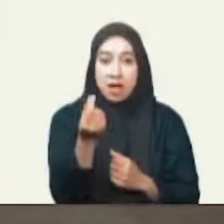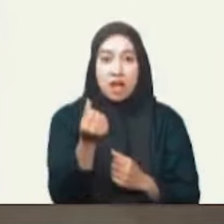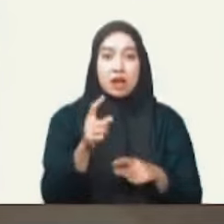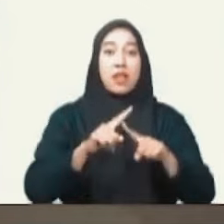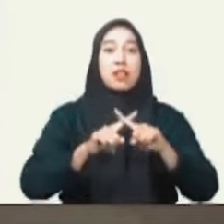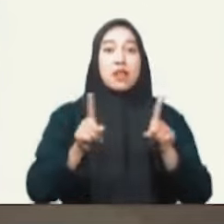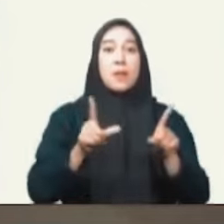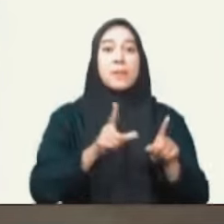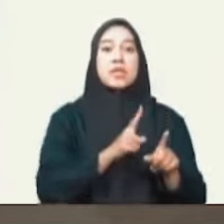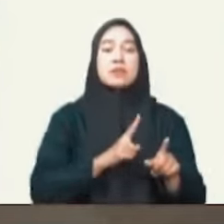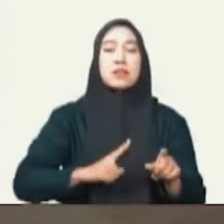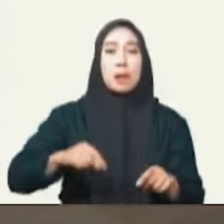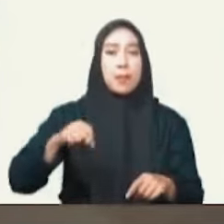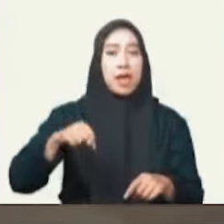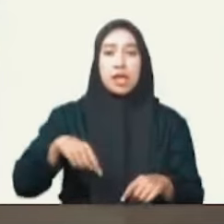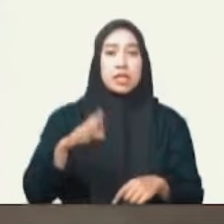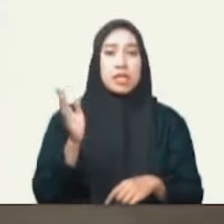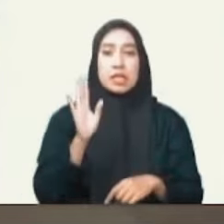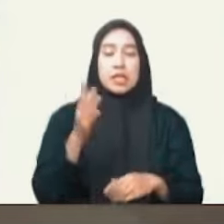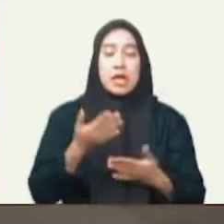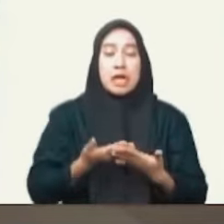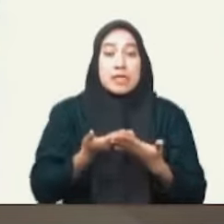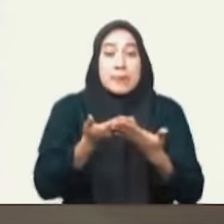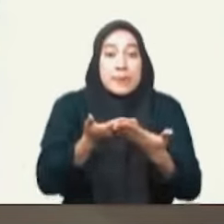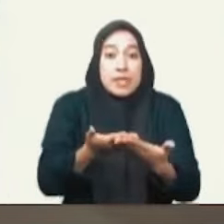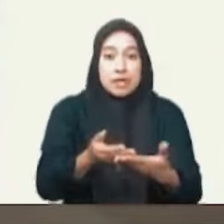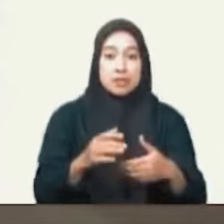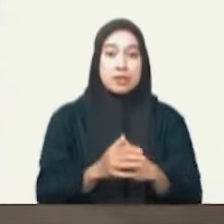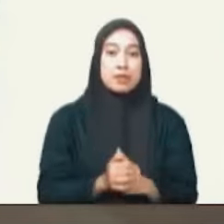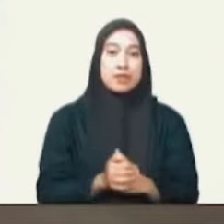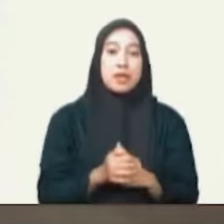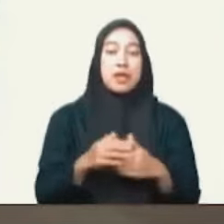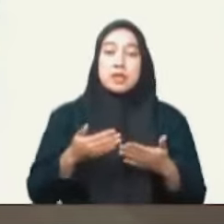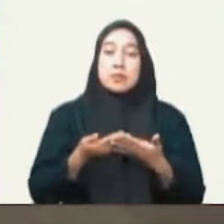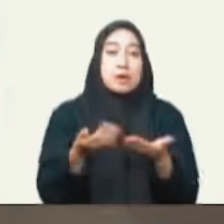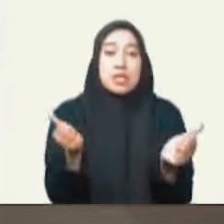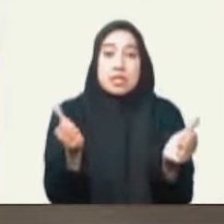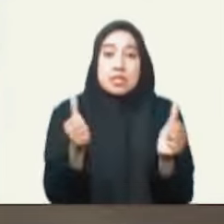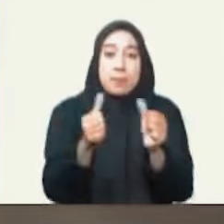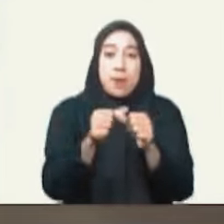selama ini tidak ada diberi kesempatan untuk kita turun ke lapangan.